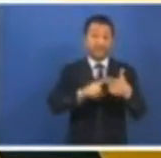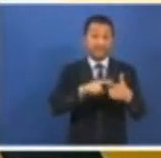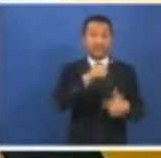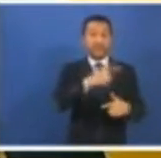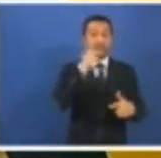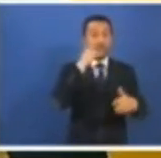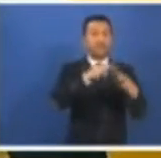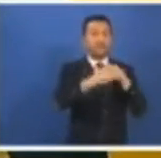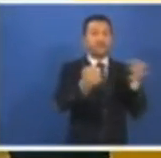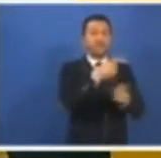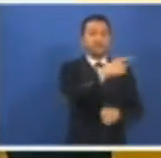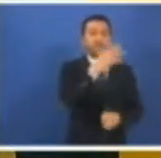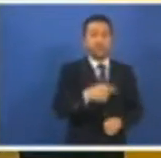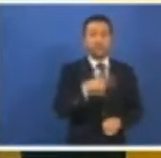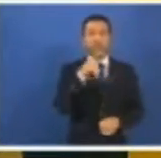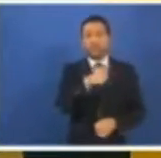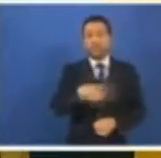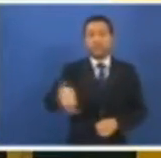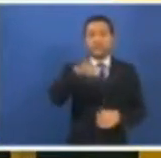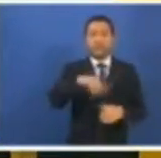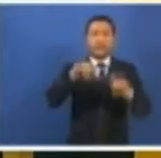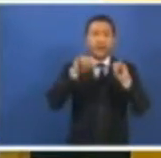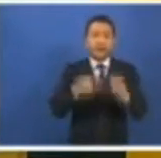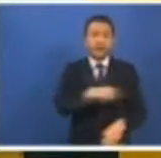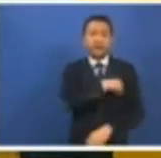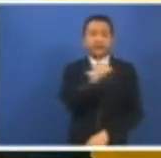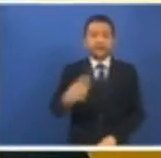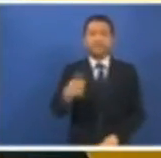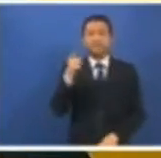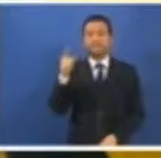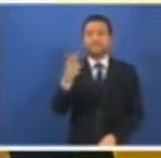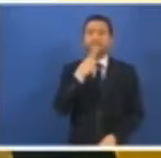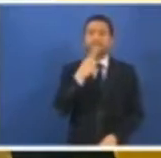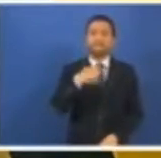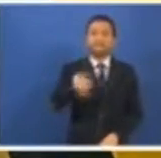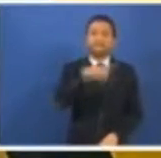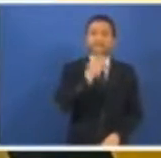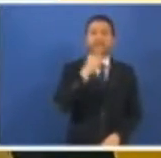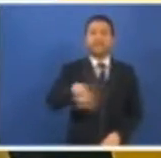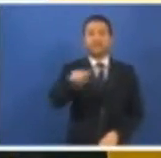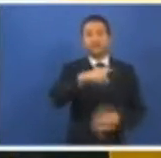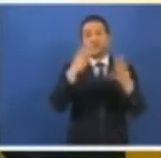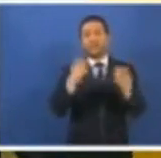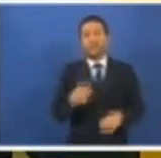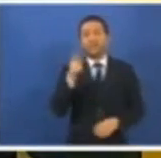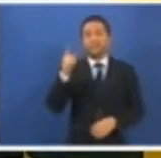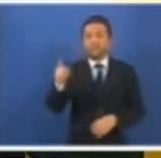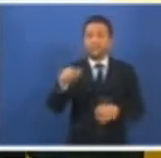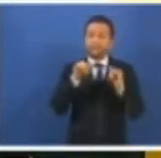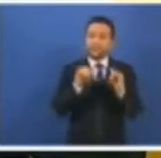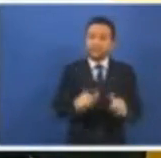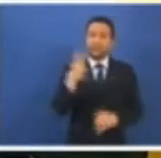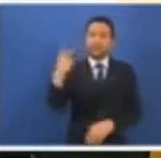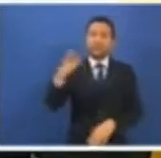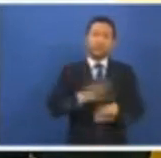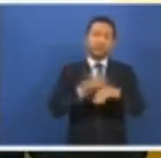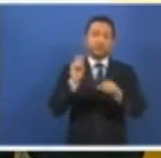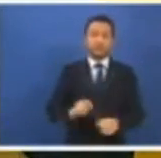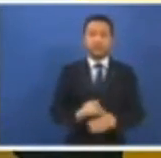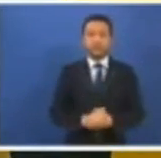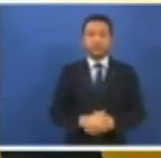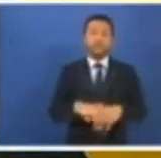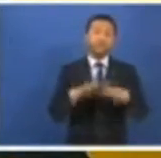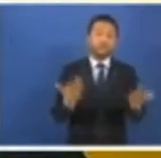hedefi kamu çalışanları, bunlarla aynı derecede kadınlar ve gençlik olmuştur. Bunlar da aynısını